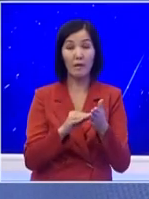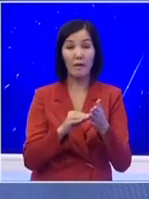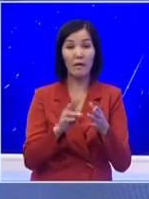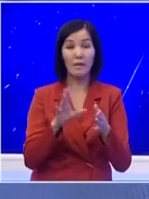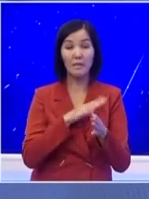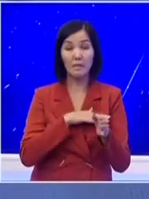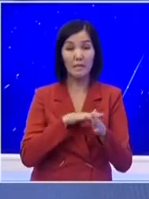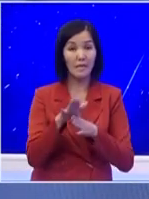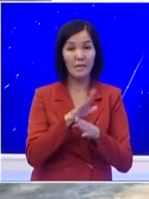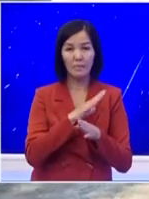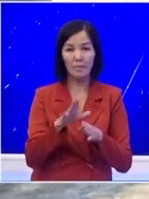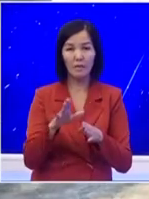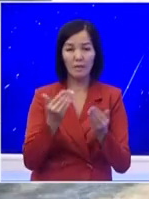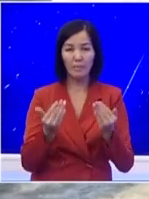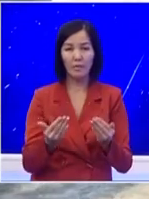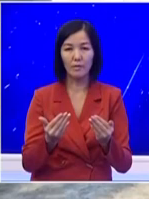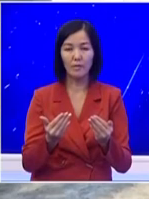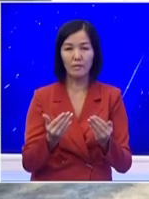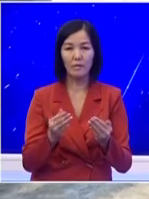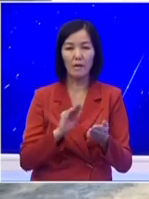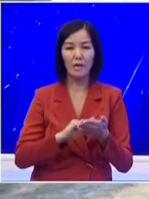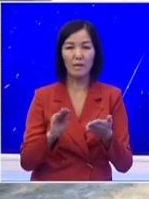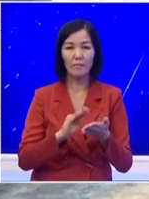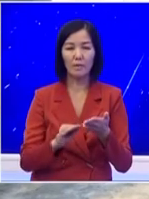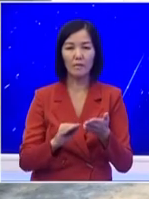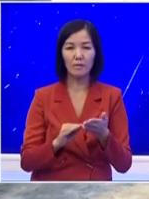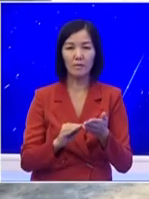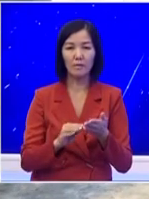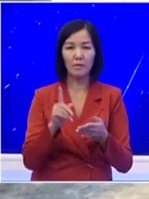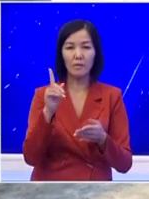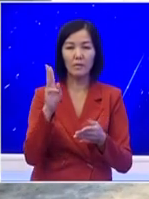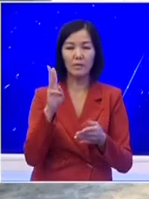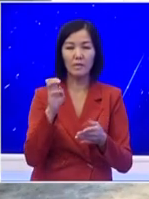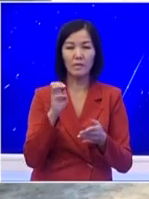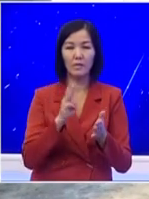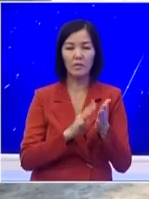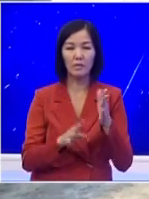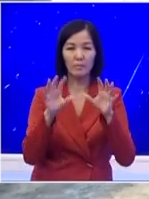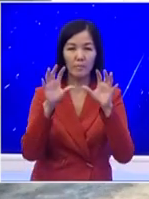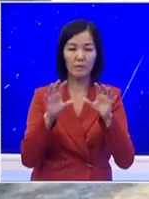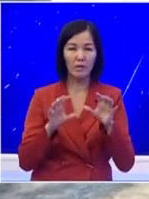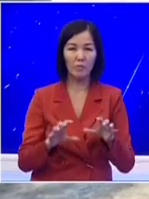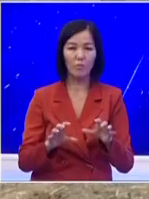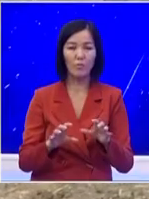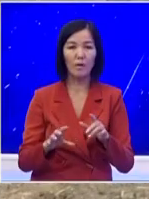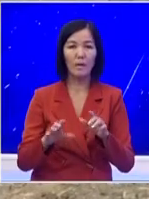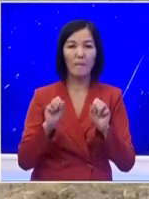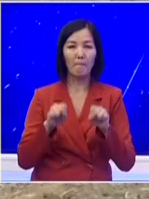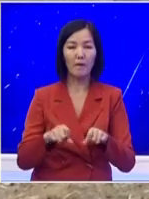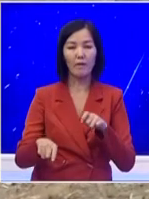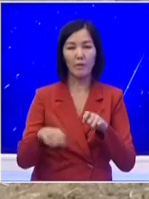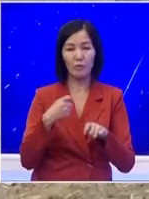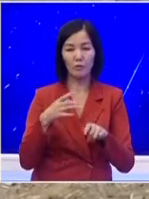неисполнения выданного предписания нами будет составлен административный протокол по статье 462 Кодекса об административном правонарушении.